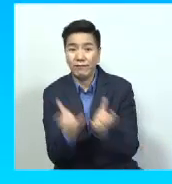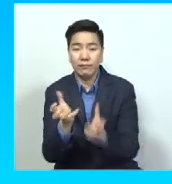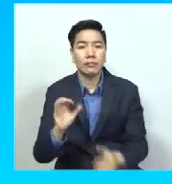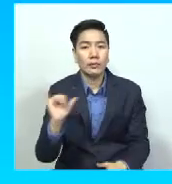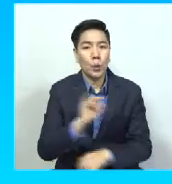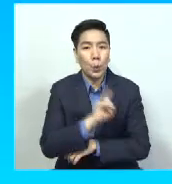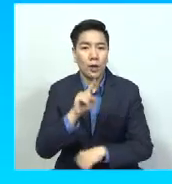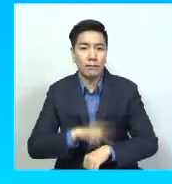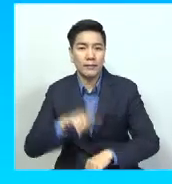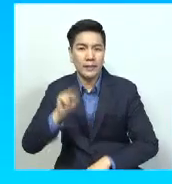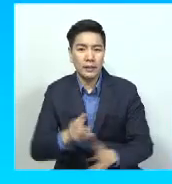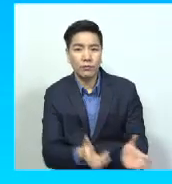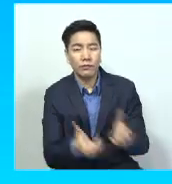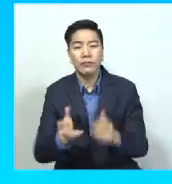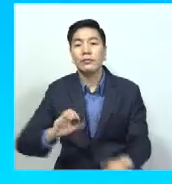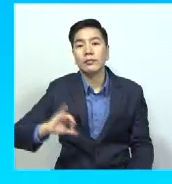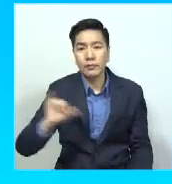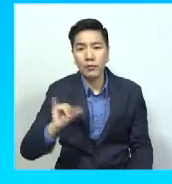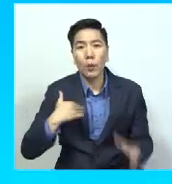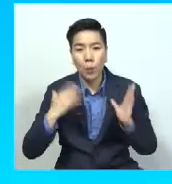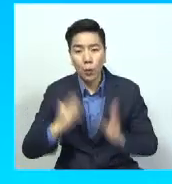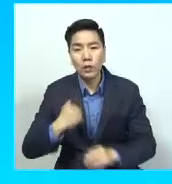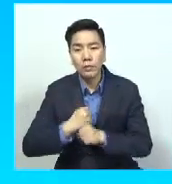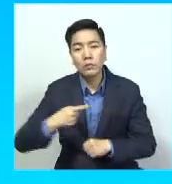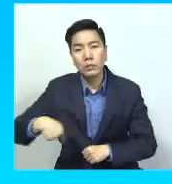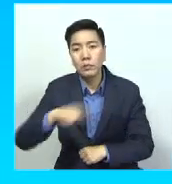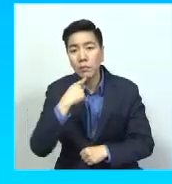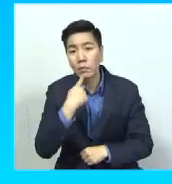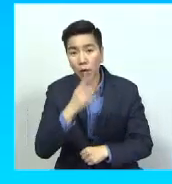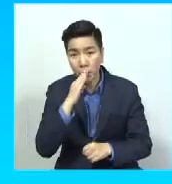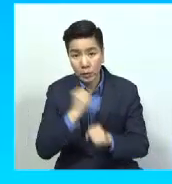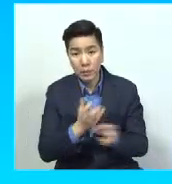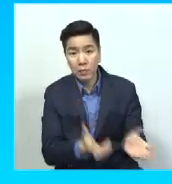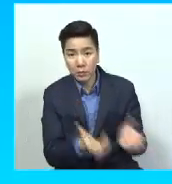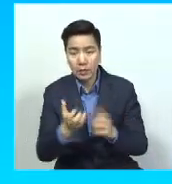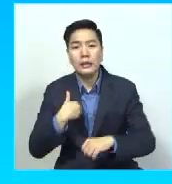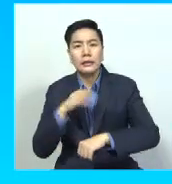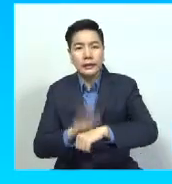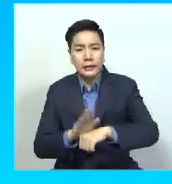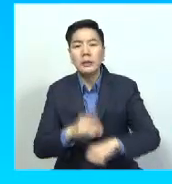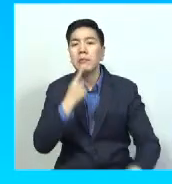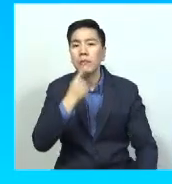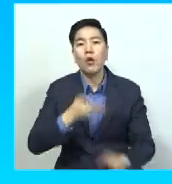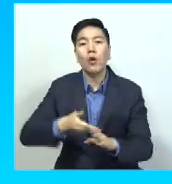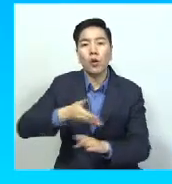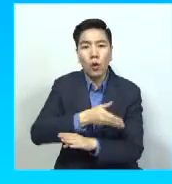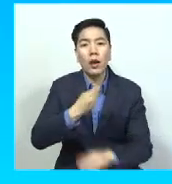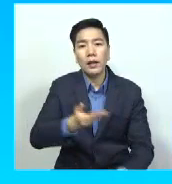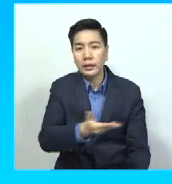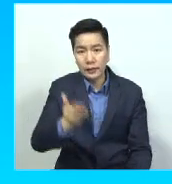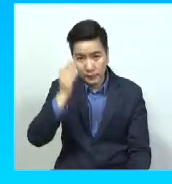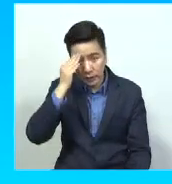ำหนดวันเวลาในการเก็บกู้นะคะเจ้าหน้าที่ยืนยันว่าถ้าจะดำเนินการจะประกาศแจ้งเตือนให้ประชาชนทราบล่